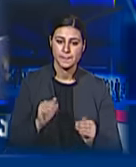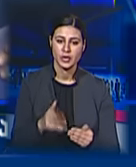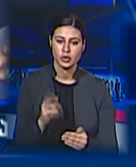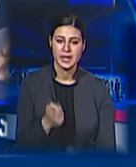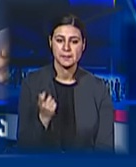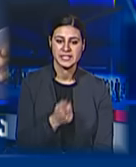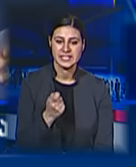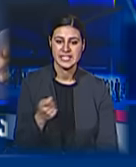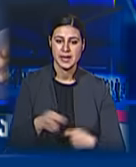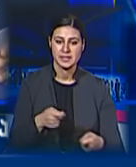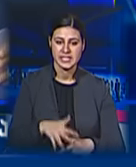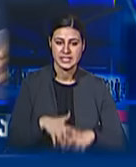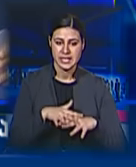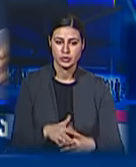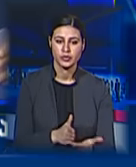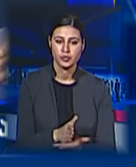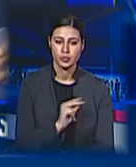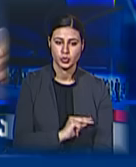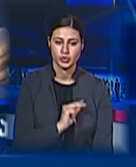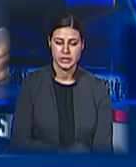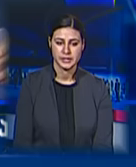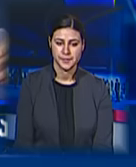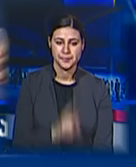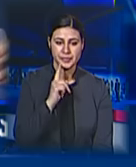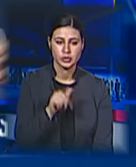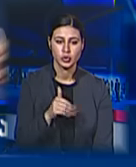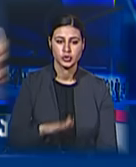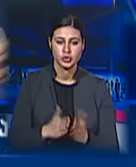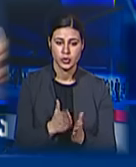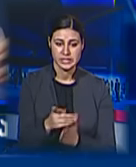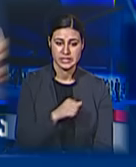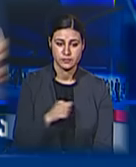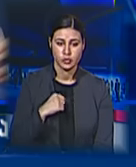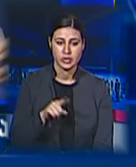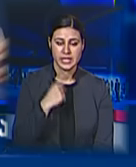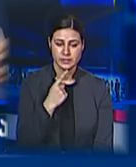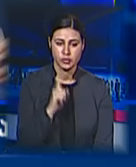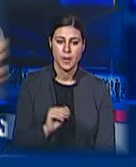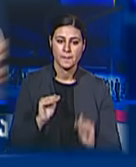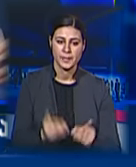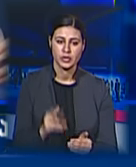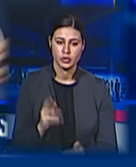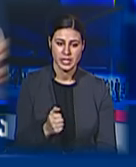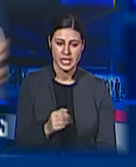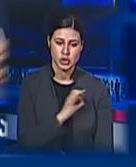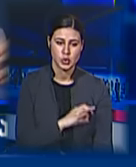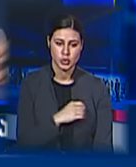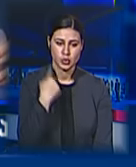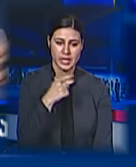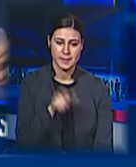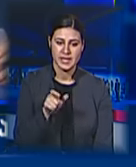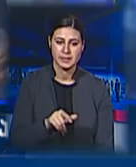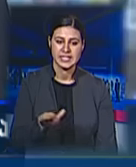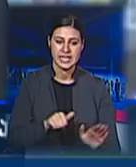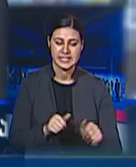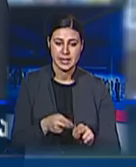მცირე ბიზნესის დაკრედიტების ფუნქციას? დავით, როგორი სიტუაცია იცი? თვითონ აი ხა თქვენ რაც ბძანით, რომ მიკრო და ანუ იურიდიული პირების